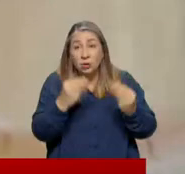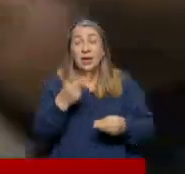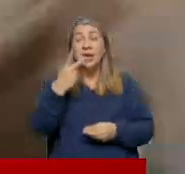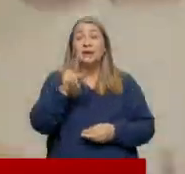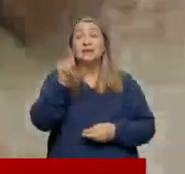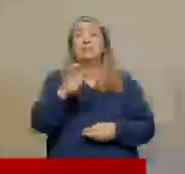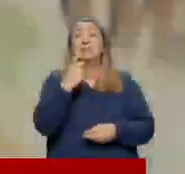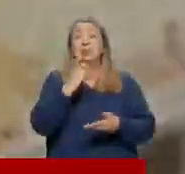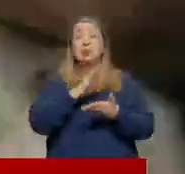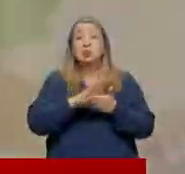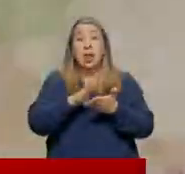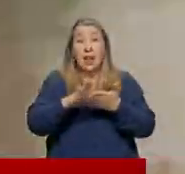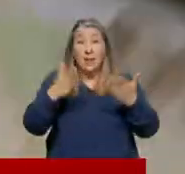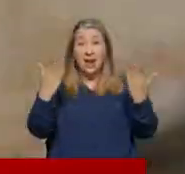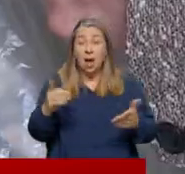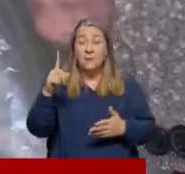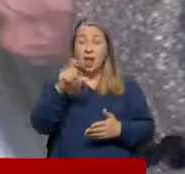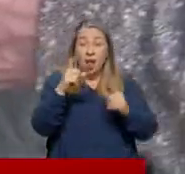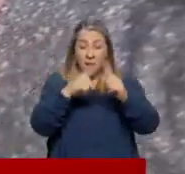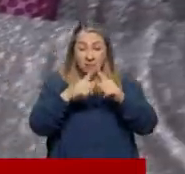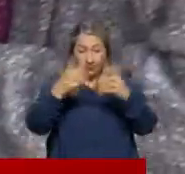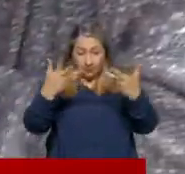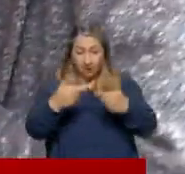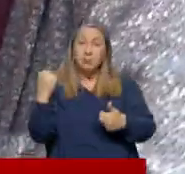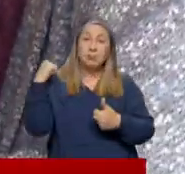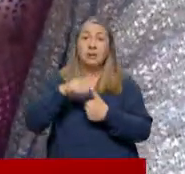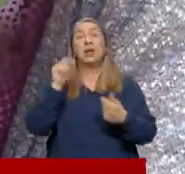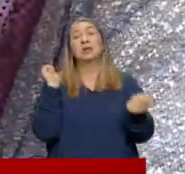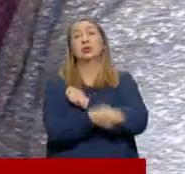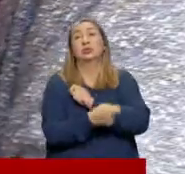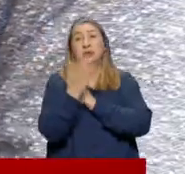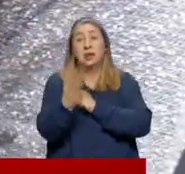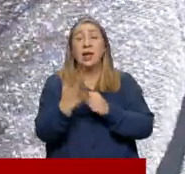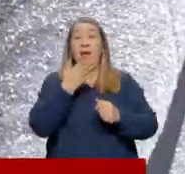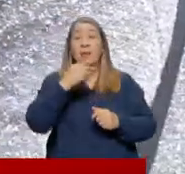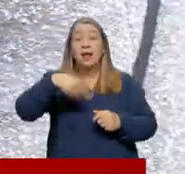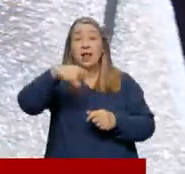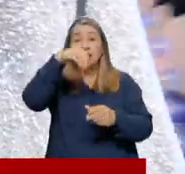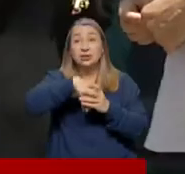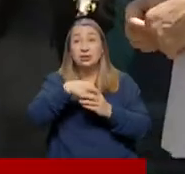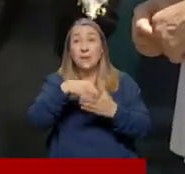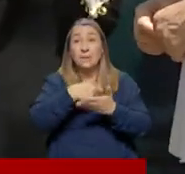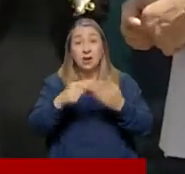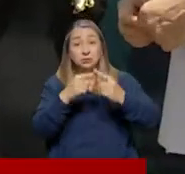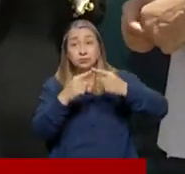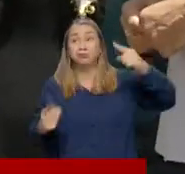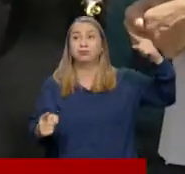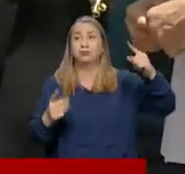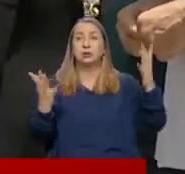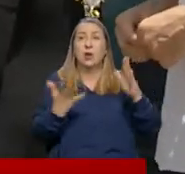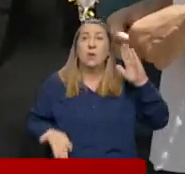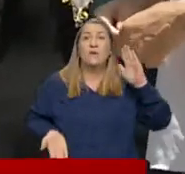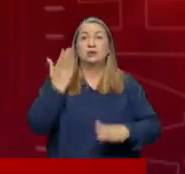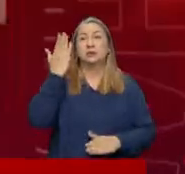2008 yılındaki düzenleme ile aylık hesaplaması bir kez daha değişime uğradı emekliler arasındaki maaş Uçurumu